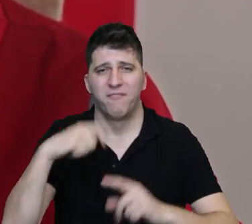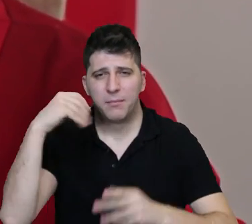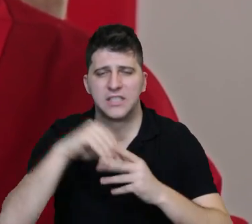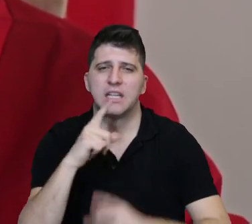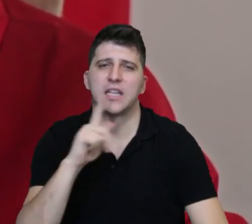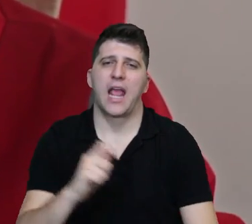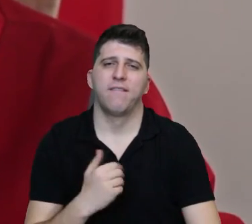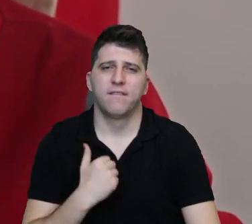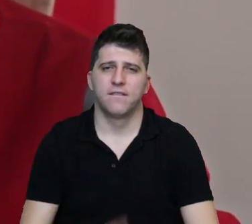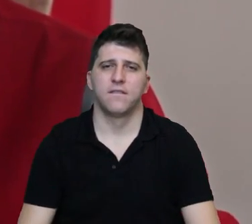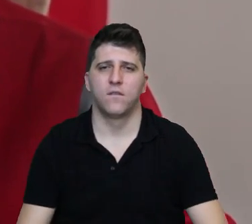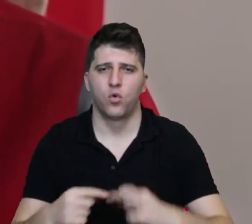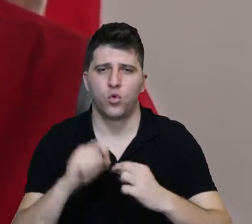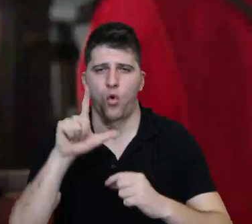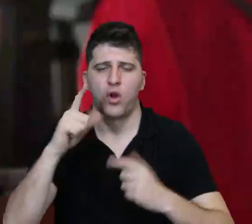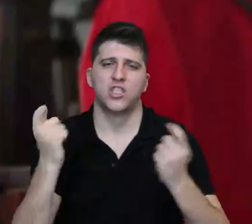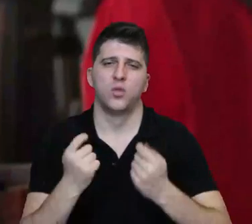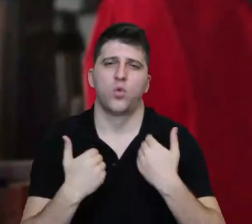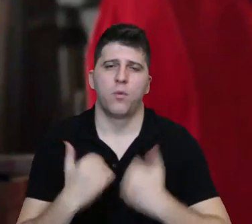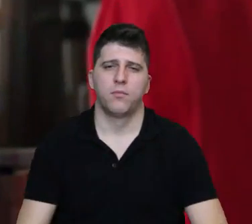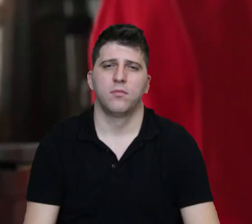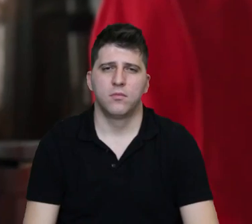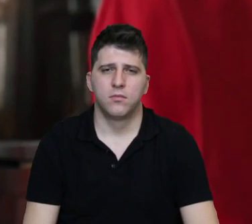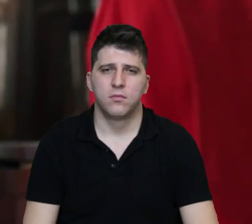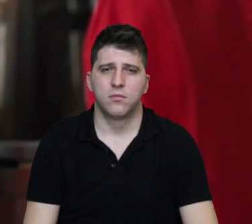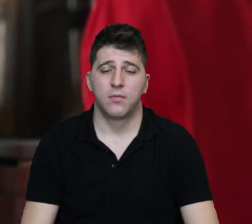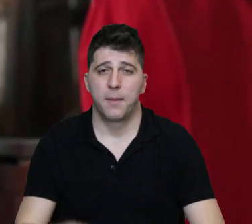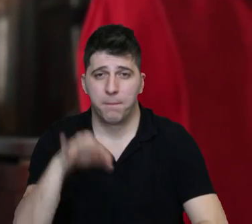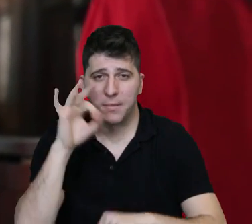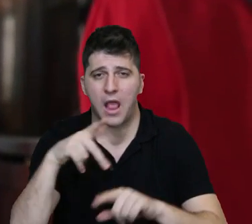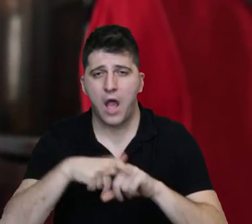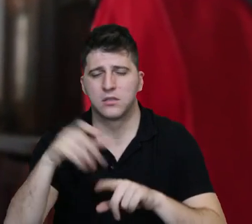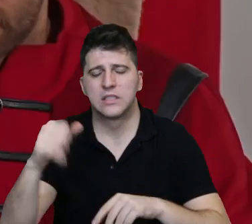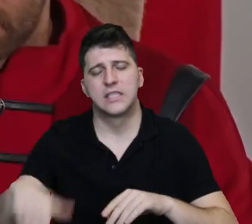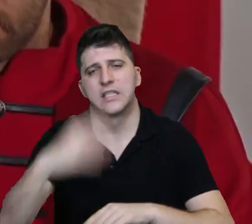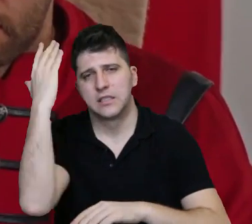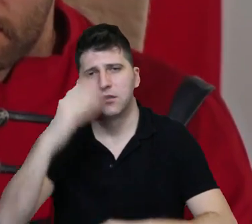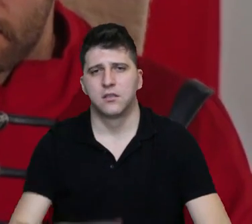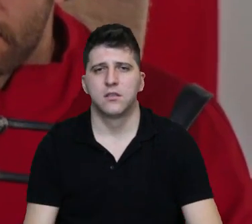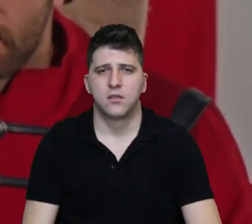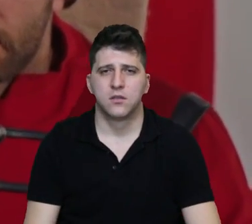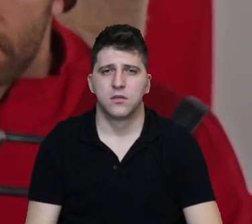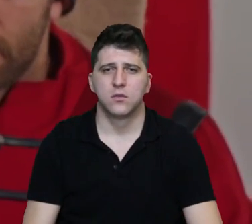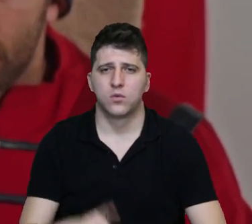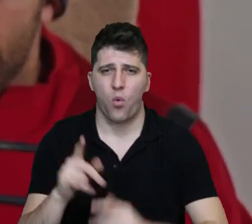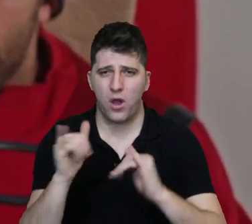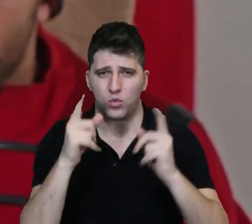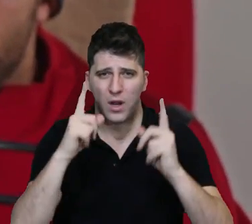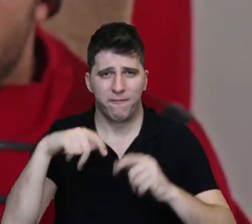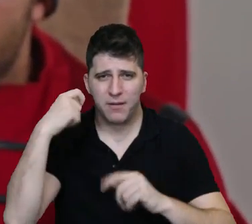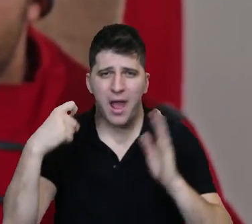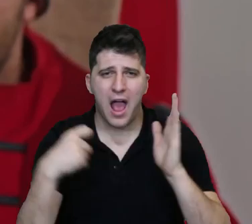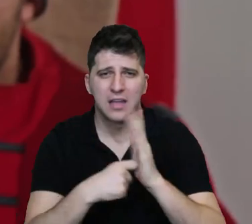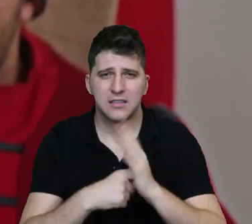teklif aldım da rolüme çalışıyorum. Tez zamanda atını da al git buradan. Yoksa oynadığın dönem filminin